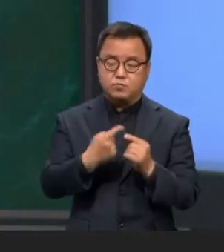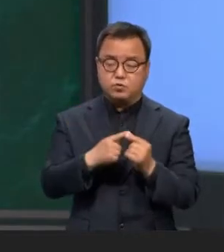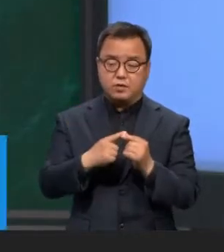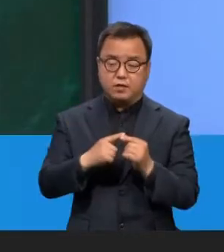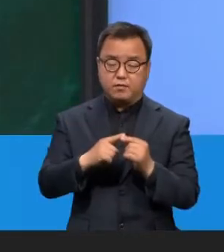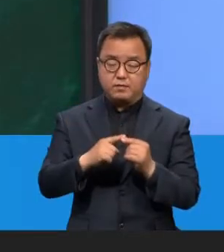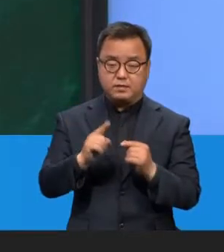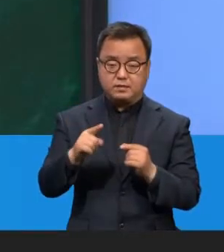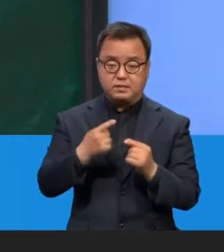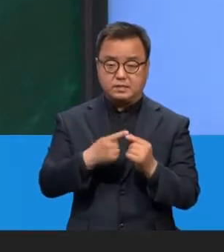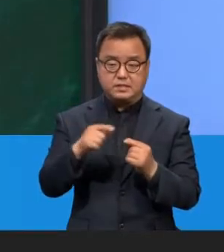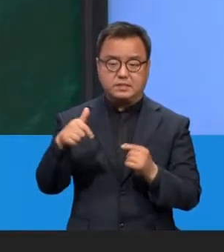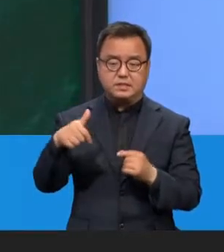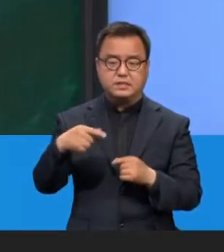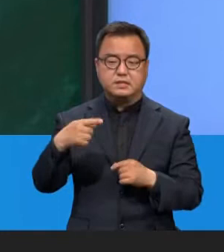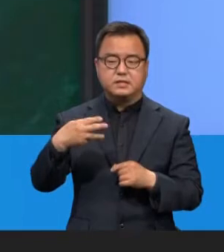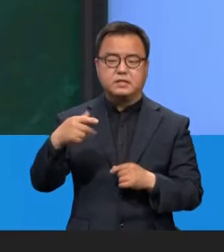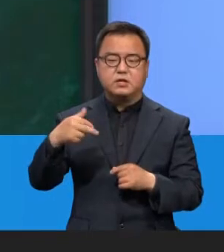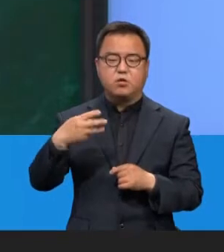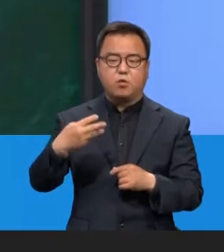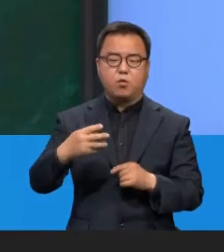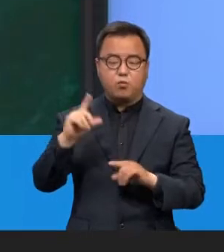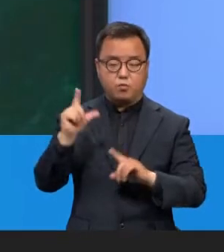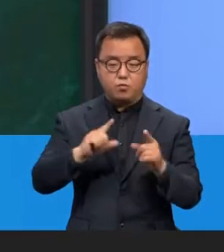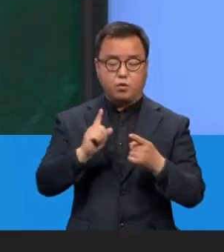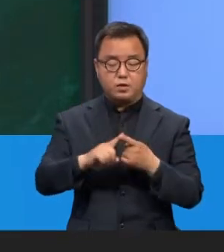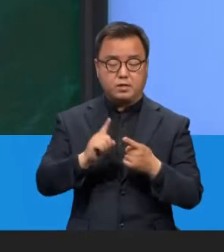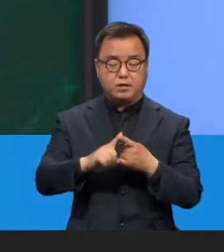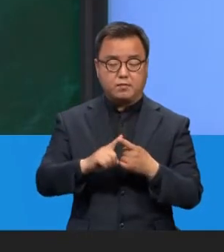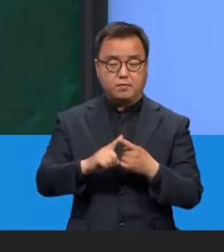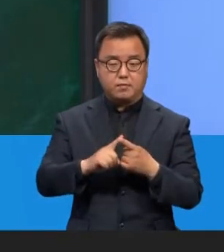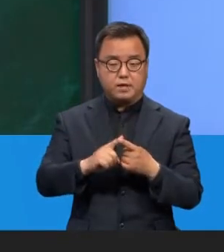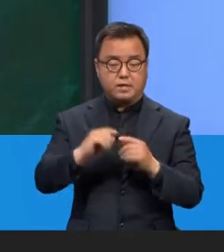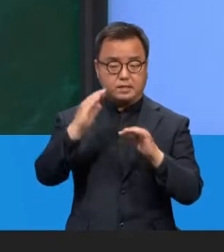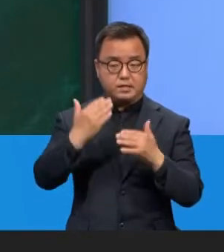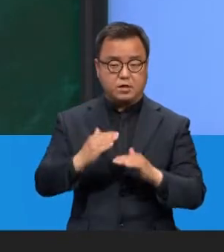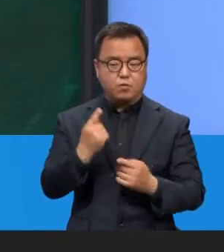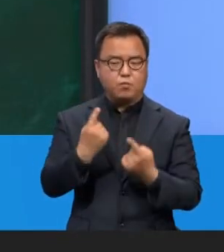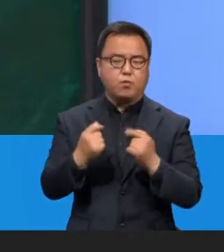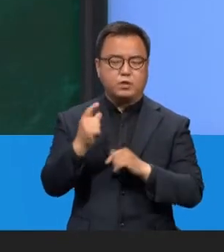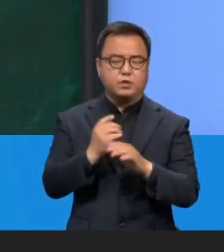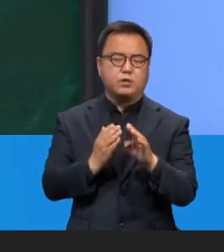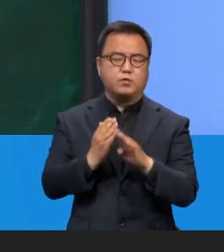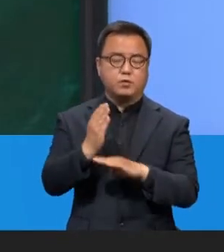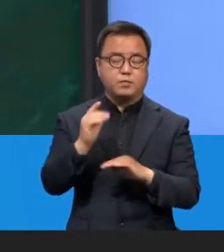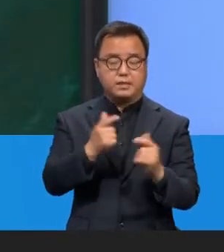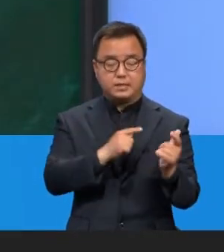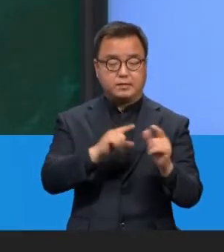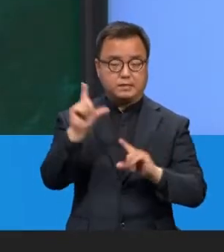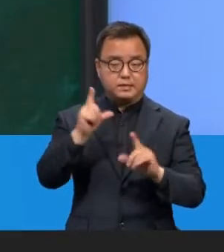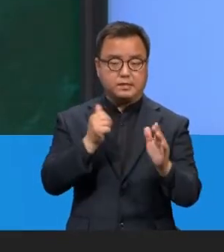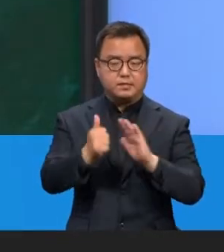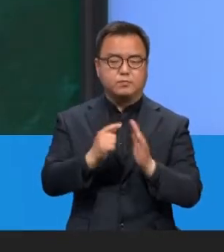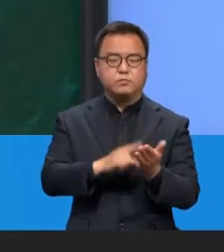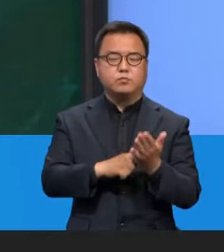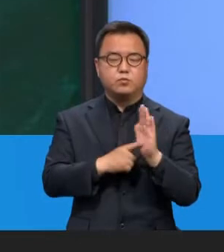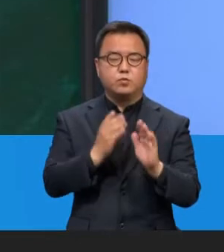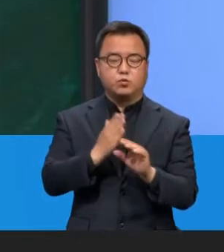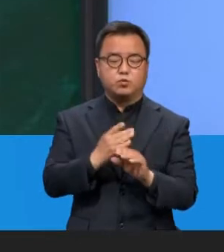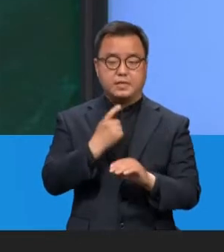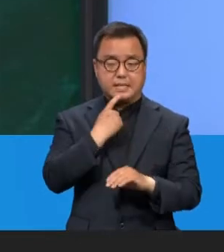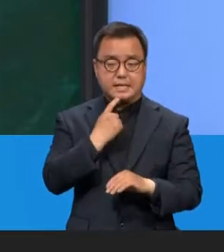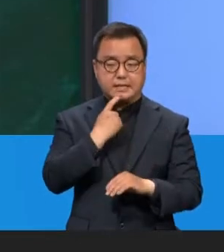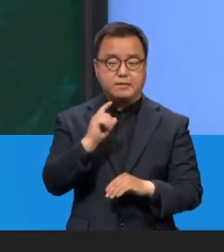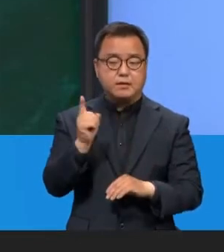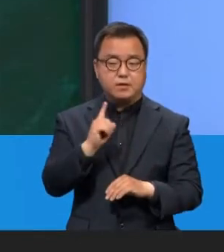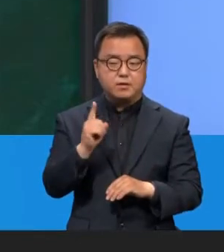글의 영향을 높이는 하나의 상징으로 활용되고 있는데요. 최근 기후변화의 심각성을 시각화하기 위해 핀란드의 한 신문사에서